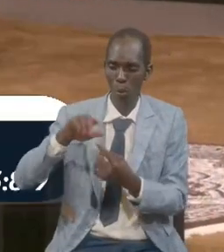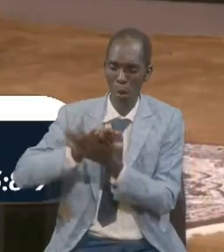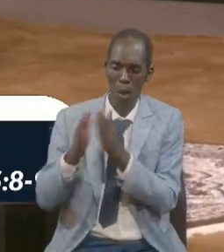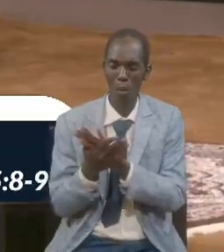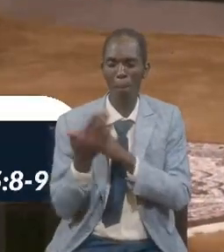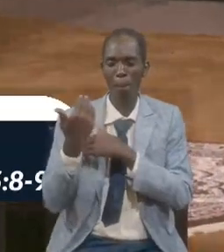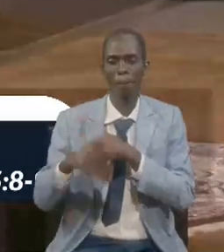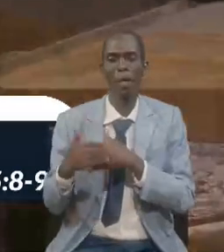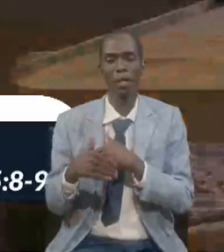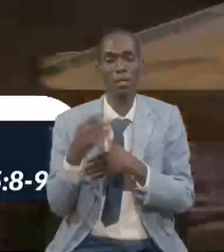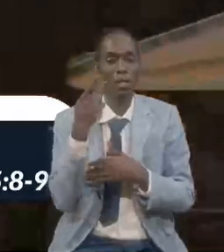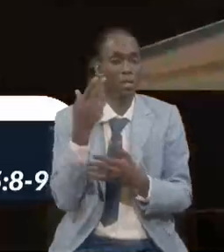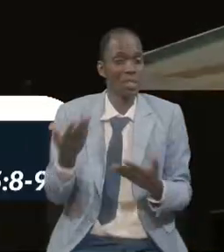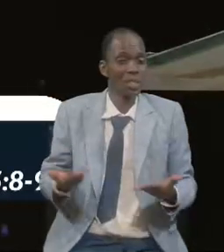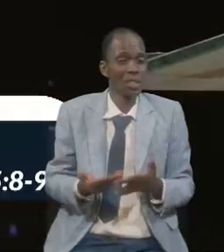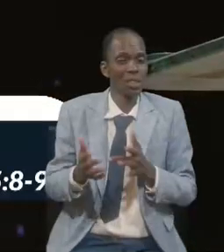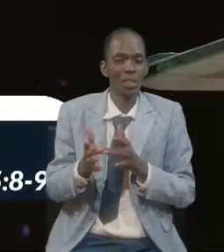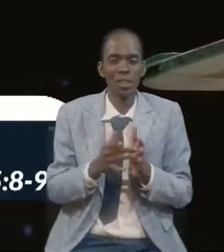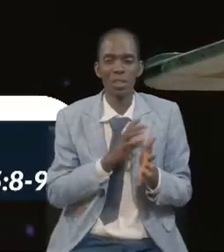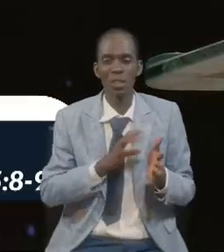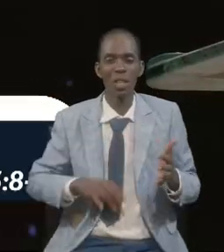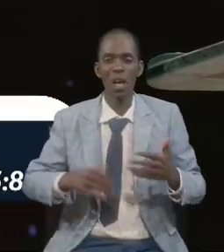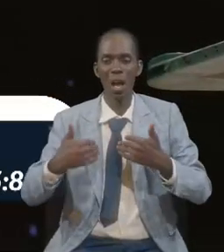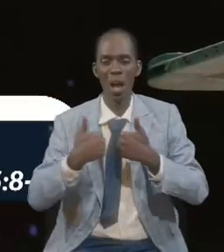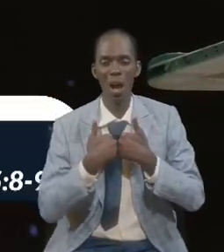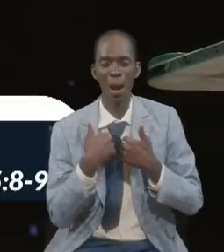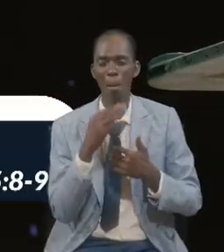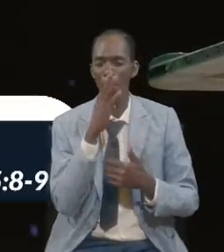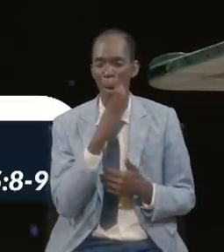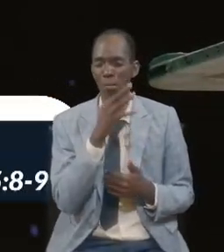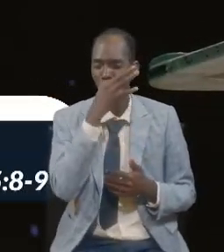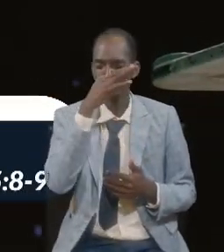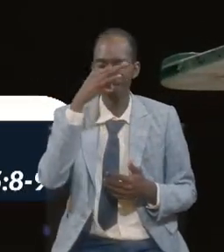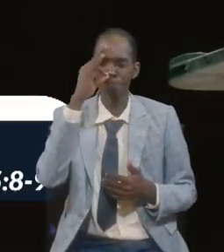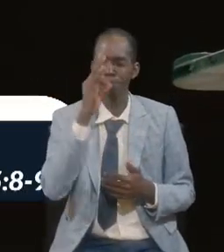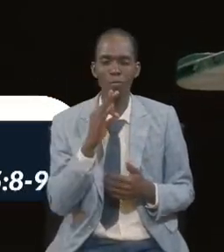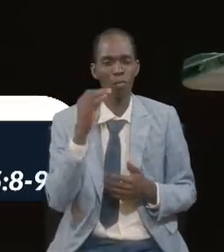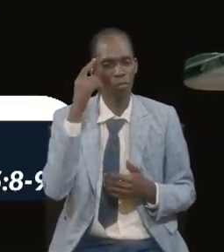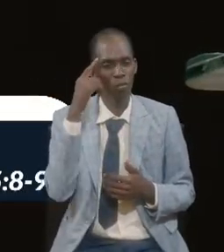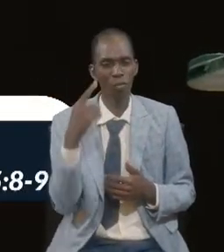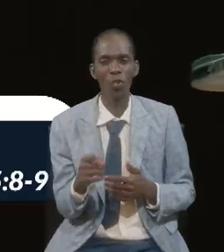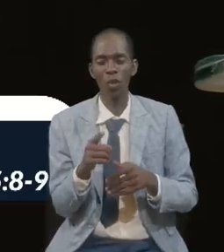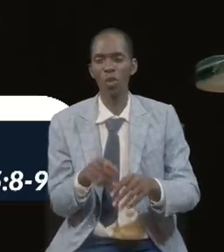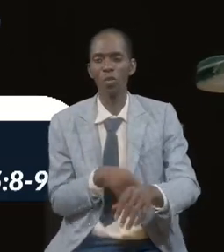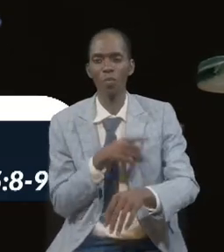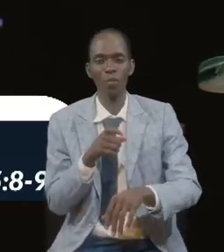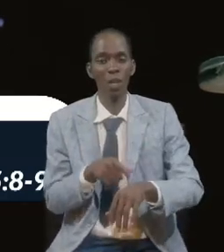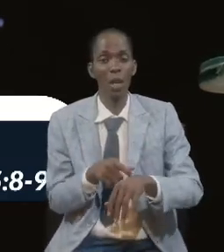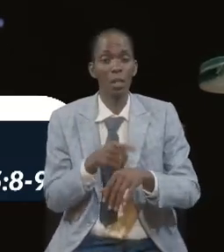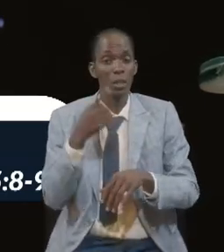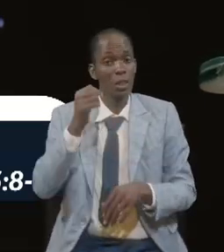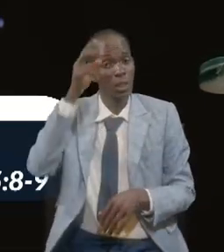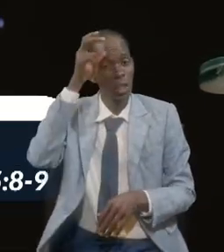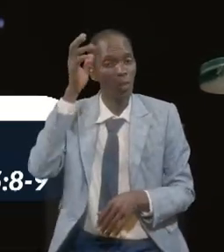Le Seigneur Jésus jeûnait pendant 40 jours. Maintenant, il est faim, il a faim, il est affamé. Le diable